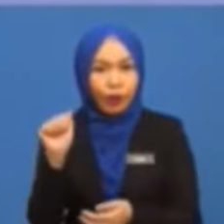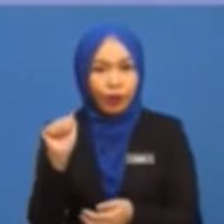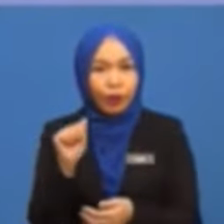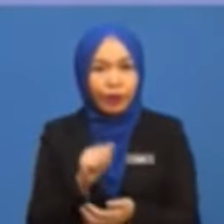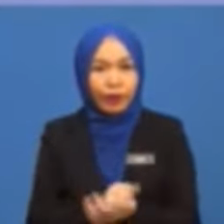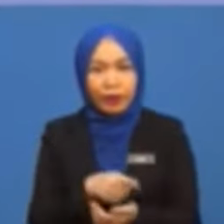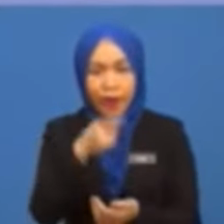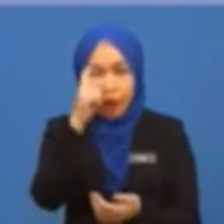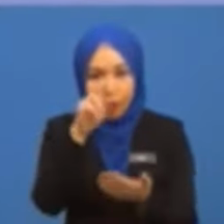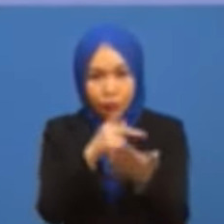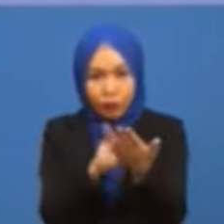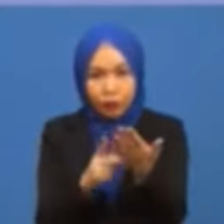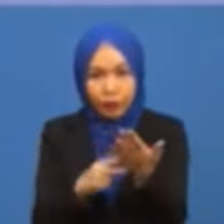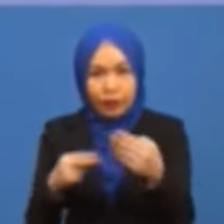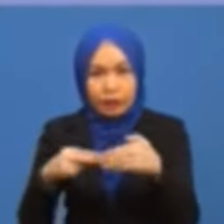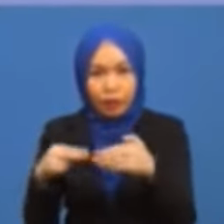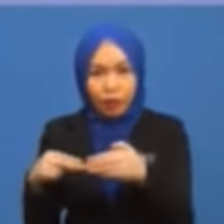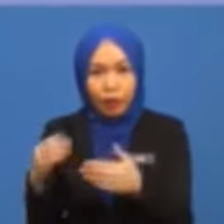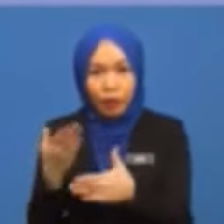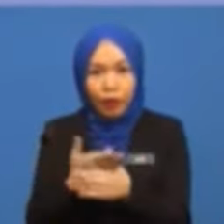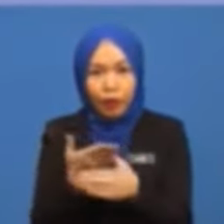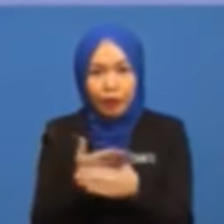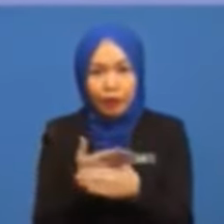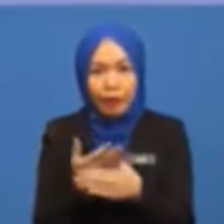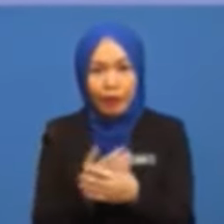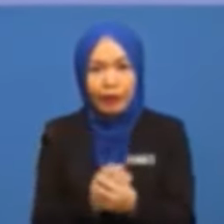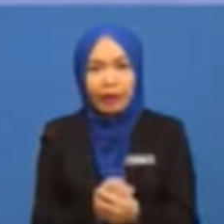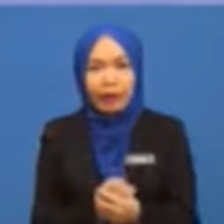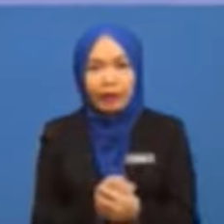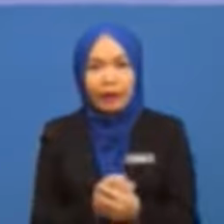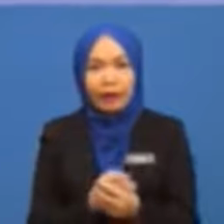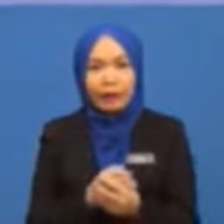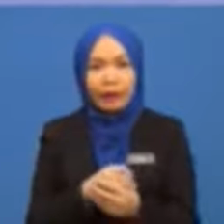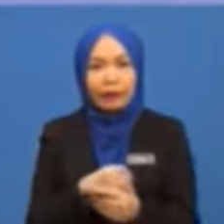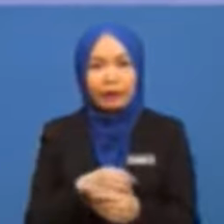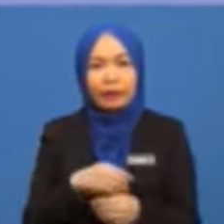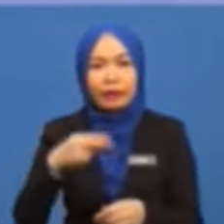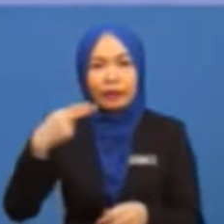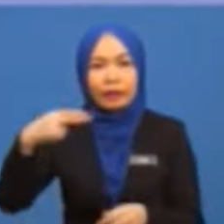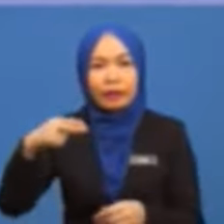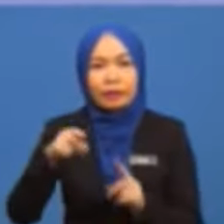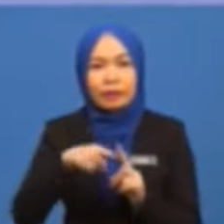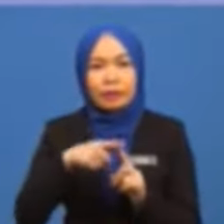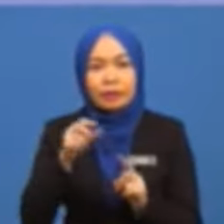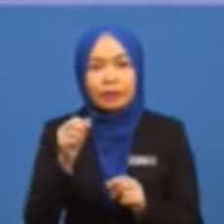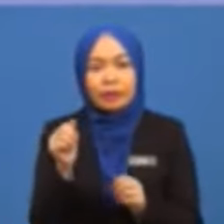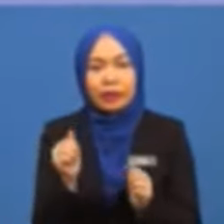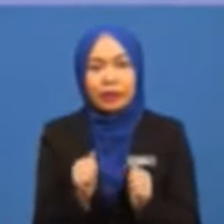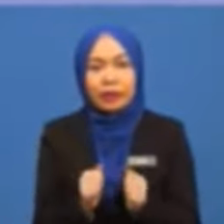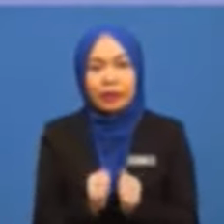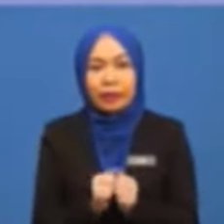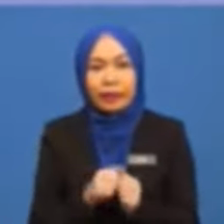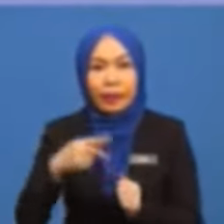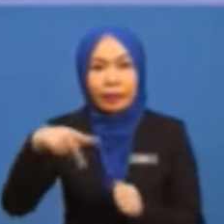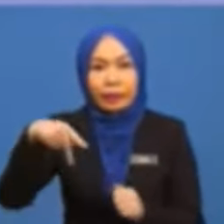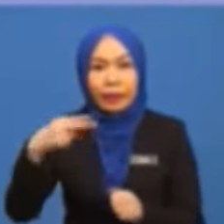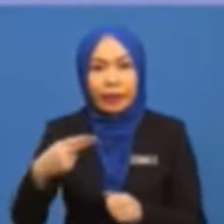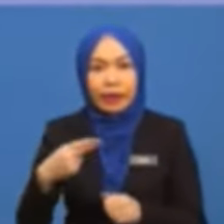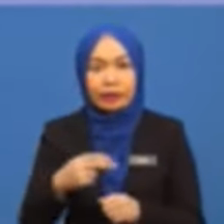A mengkaji hubungan antara kepekatan ion hidrogen dengan nilai pH